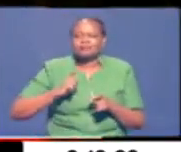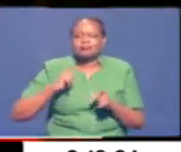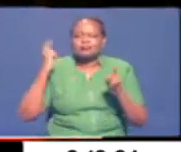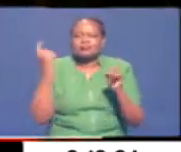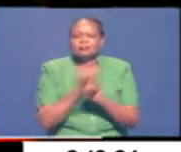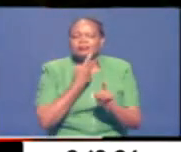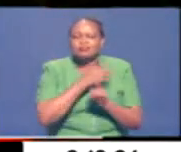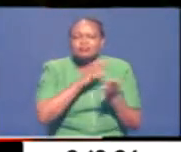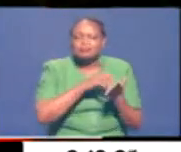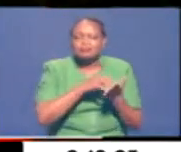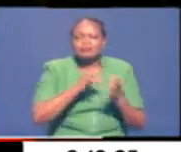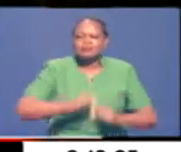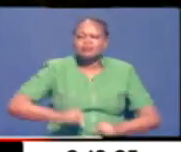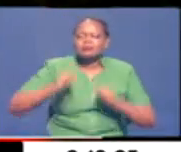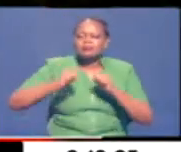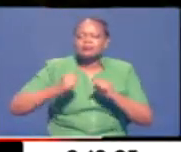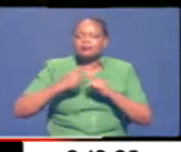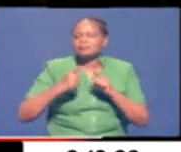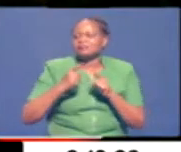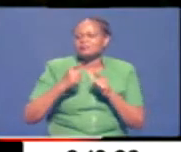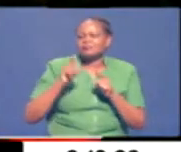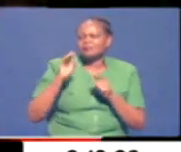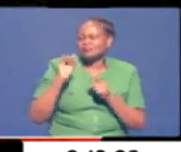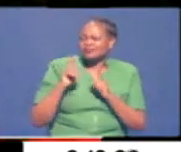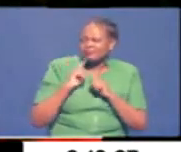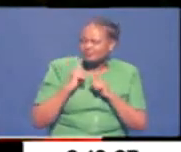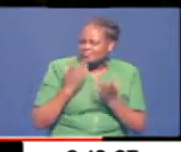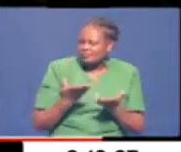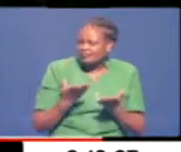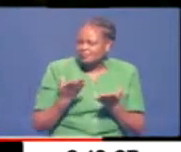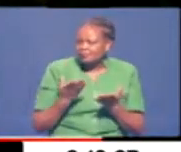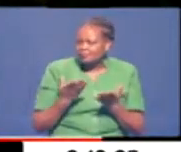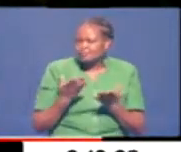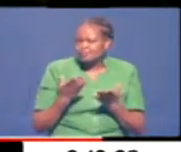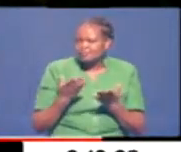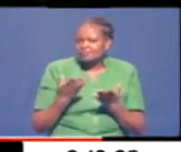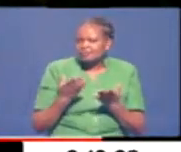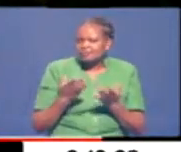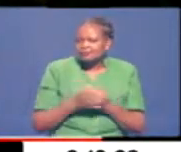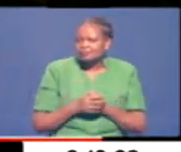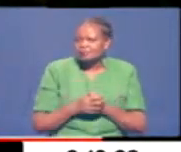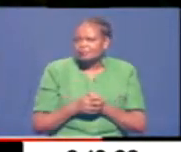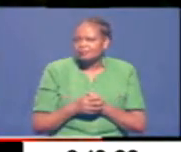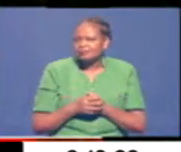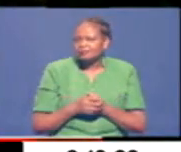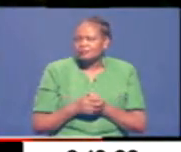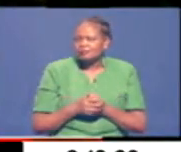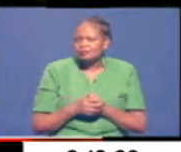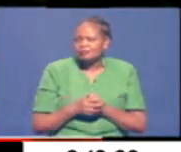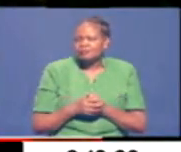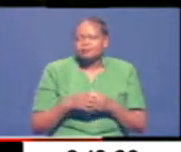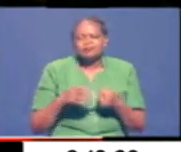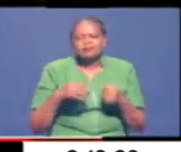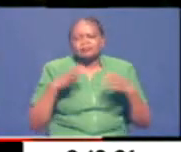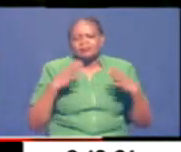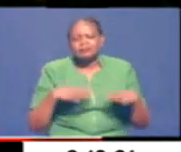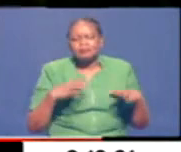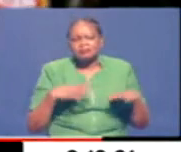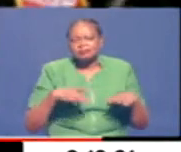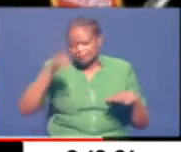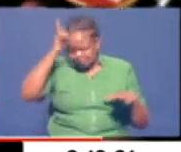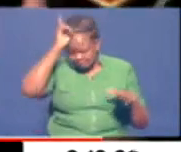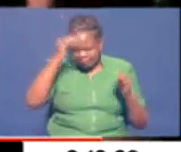wakubwa wetu, lakini hakuna mahali BBI ilikuwa inaongelelea ama kwa nani kabisa vile ambavyo mwananchi wa kawaida angeweza